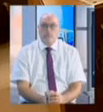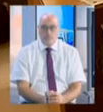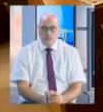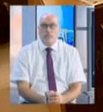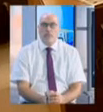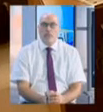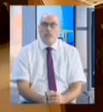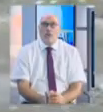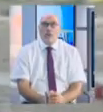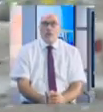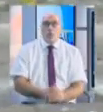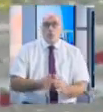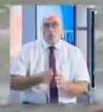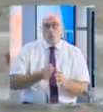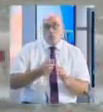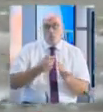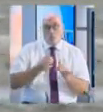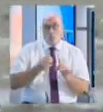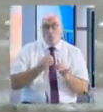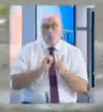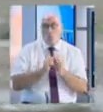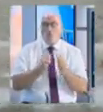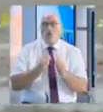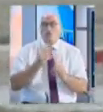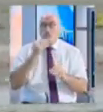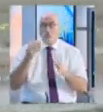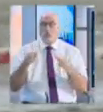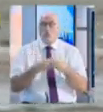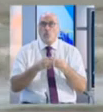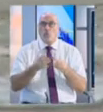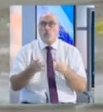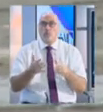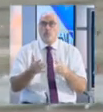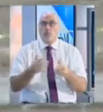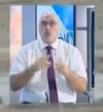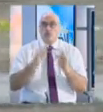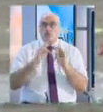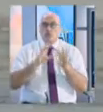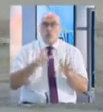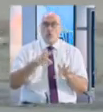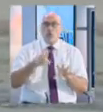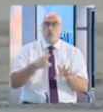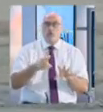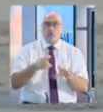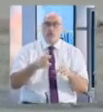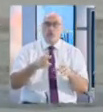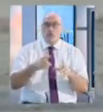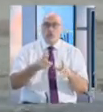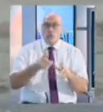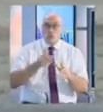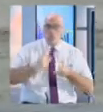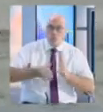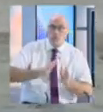السباق شارك فيه أحسن طاقمين من كل دولة، اللذين حققا أفضل توقيتين في السباق الفردي للعربات